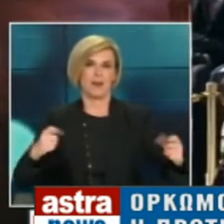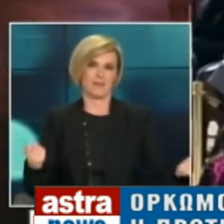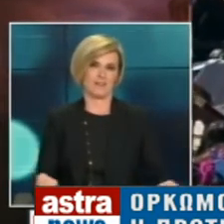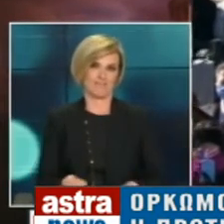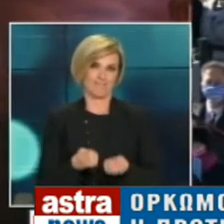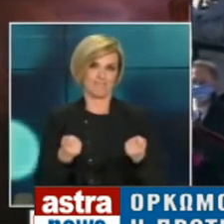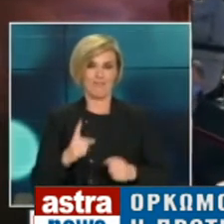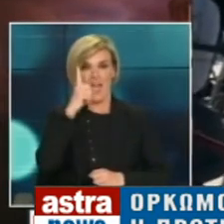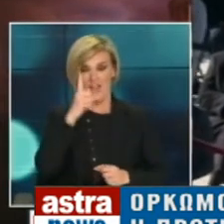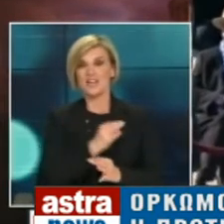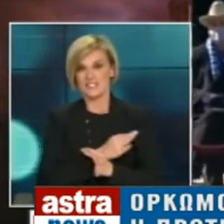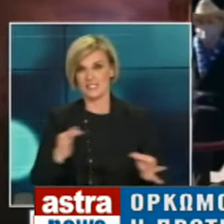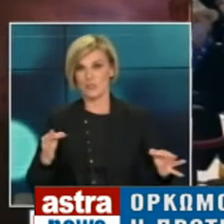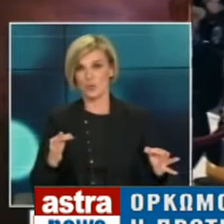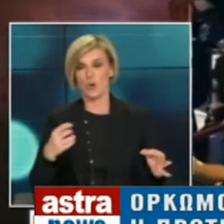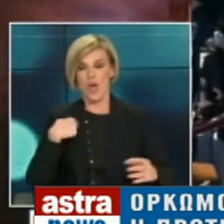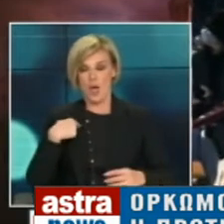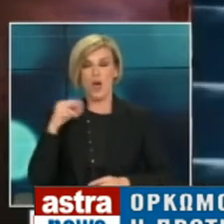φυσικά ένα είναι βέβαιο.